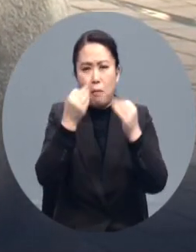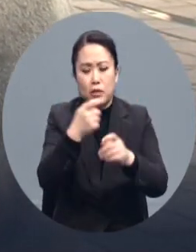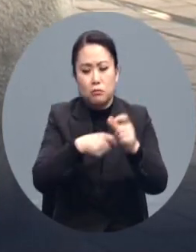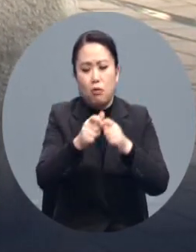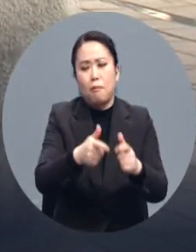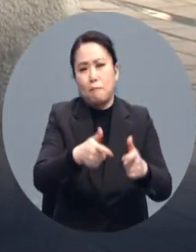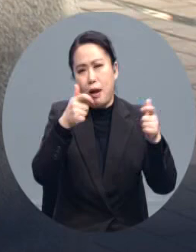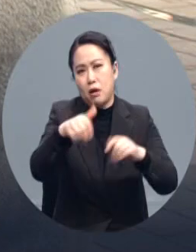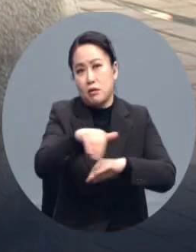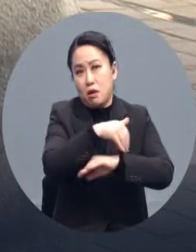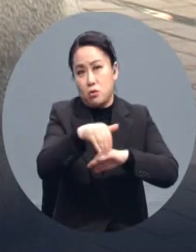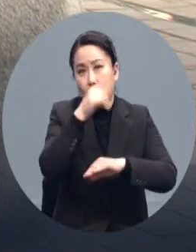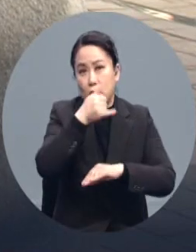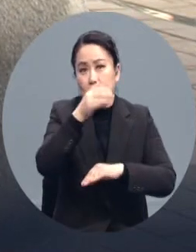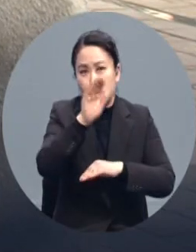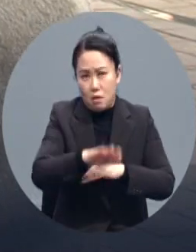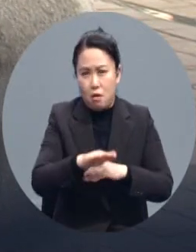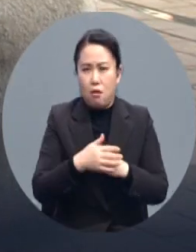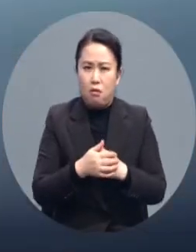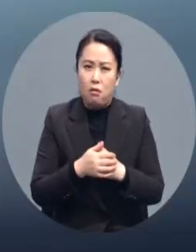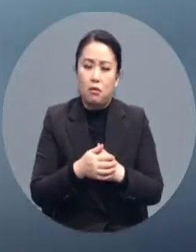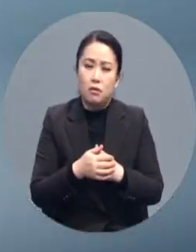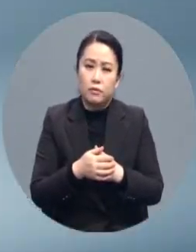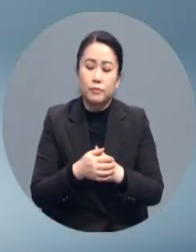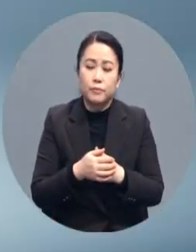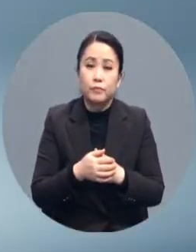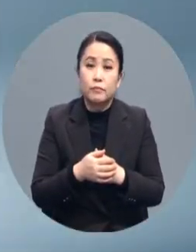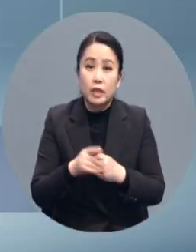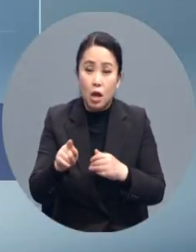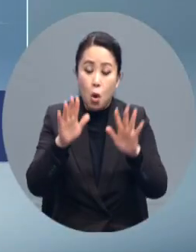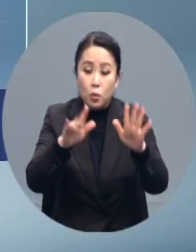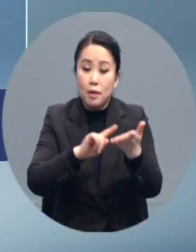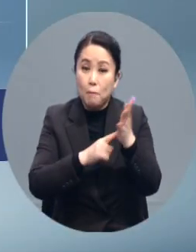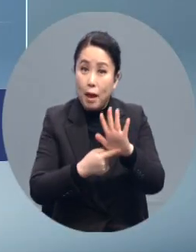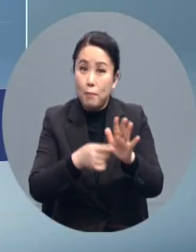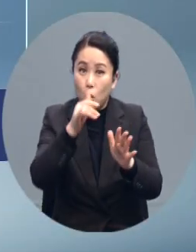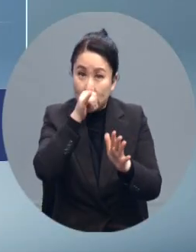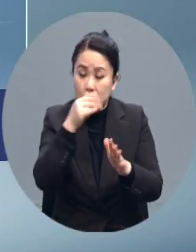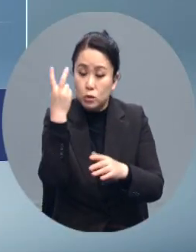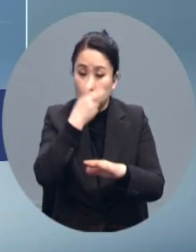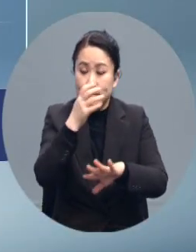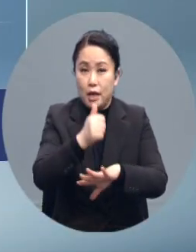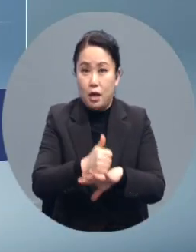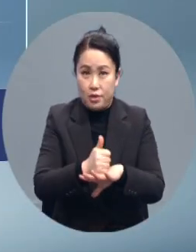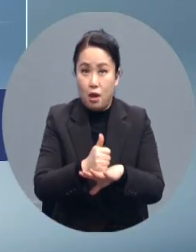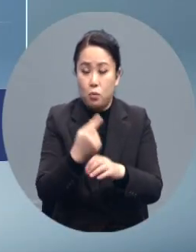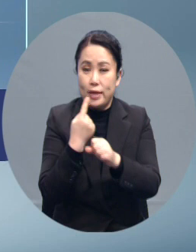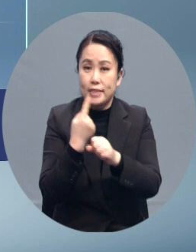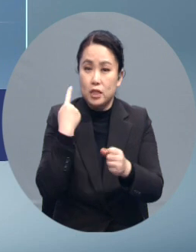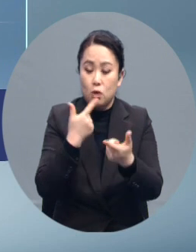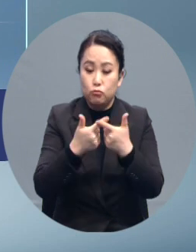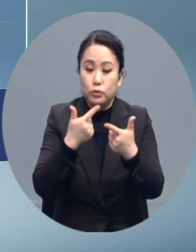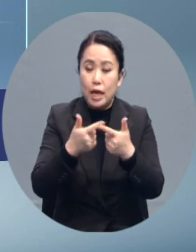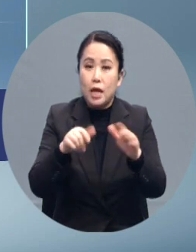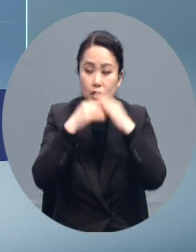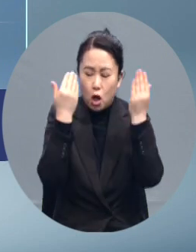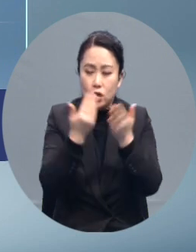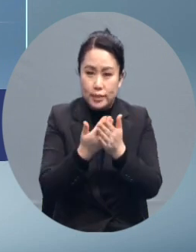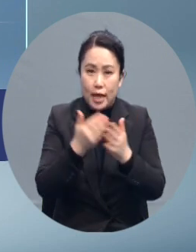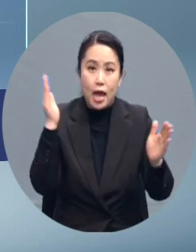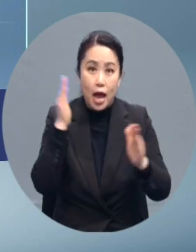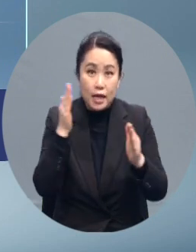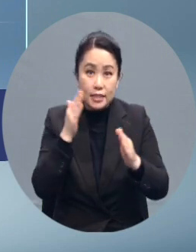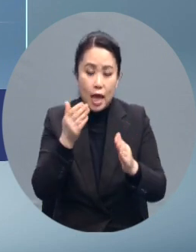있고 공교육만으로는 안 되니까. 오늘 발표된 통계청 조사 결과 지난해 부산의 전체 학생